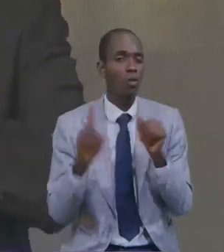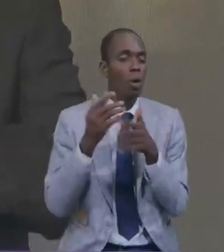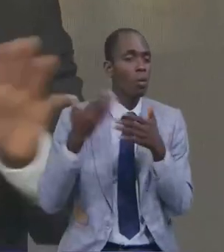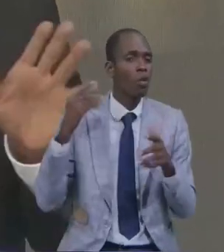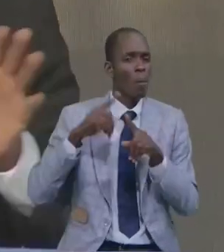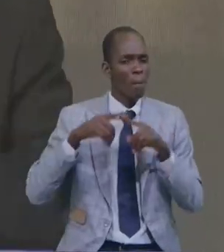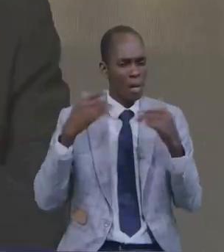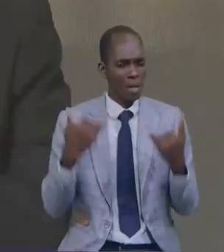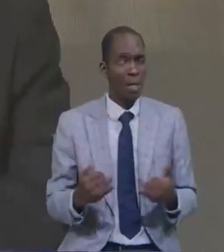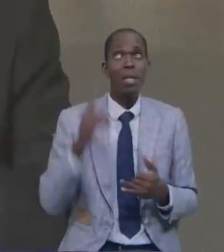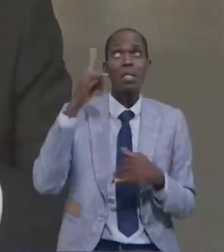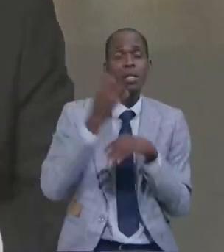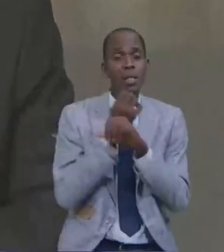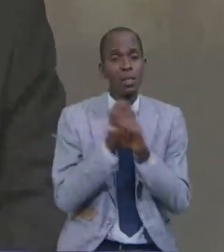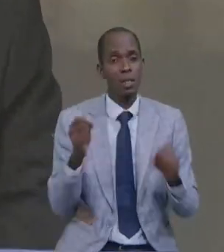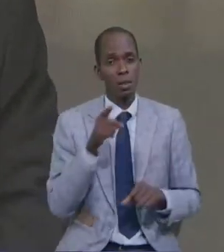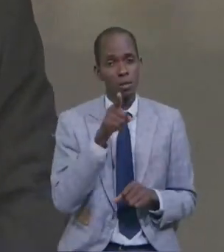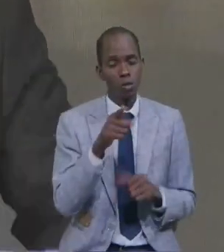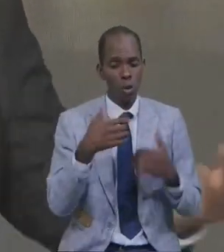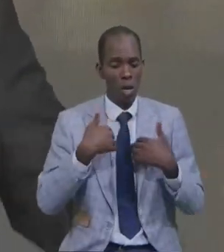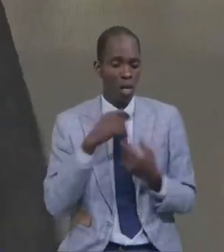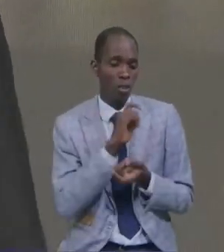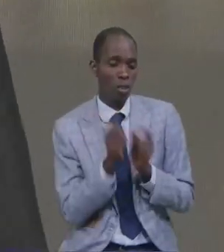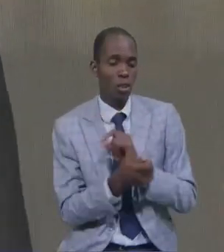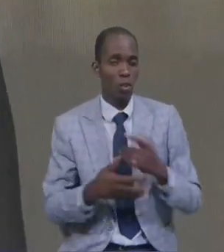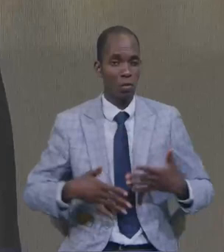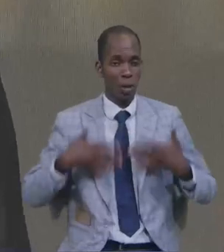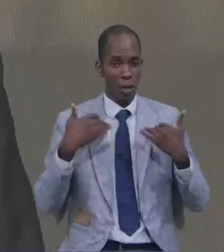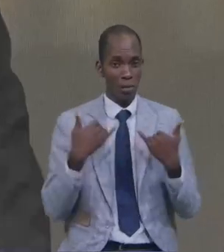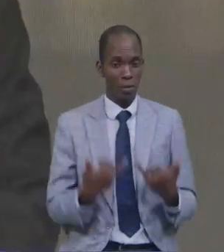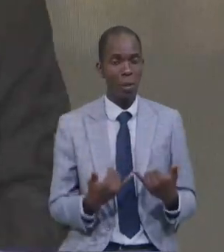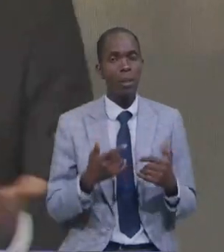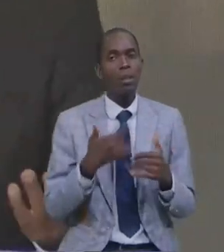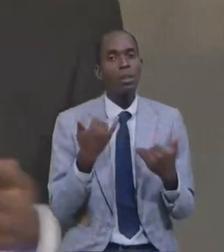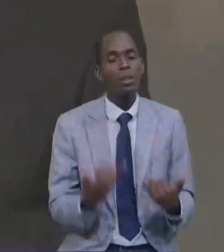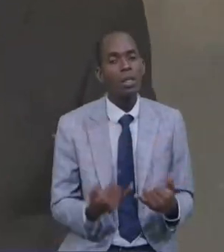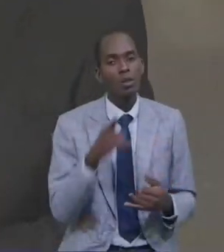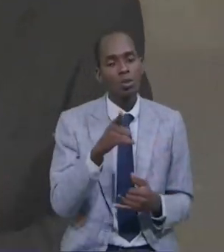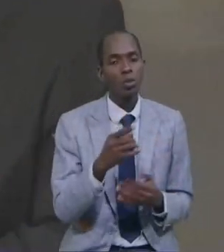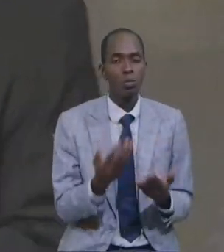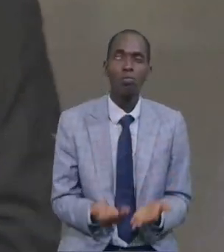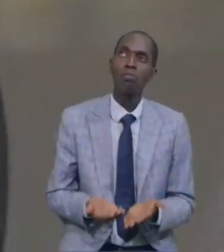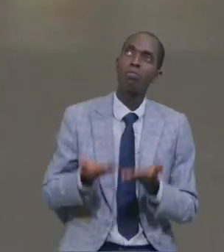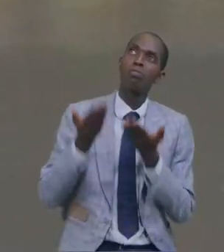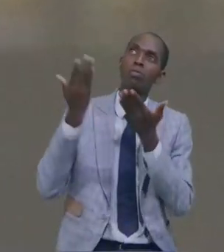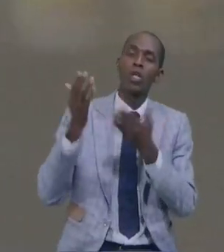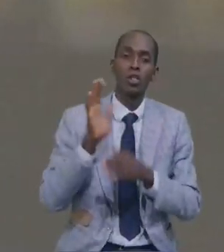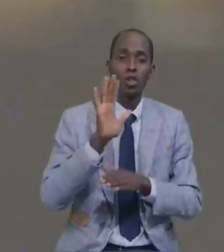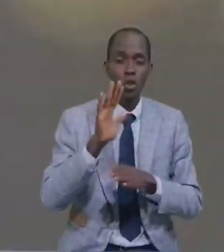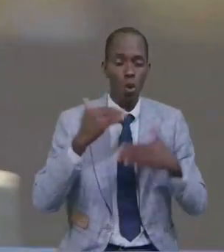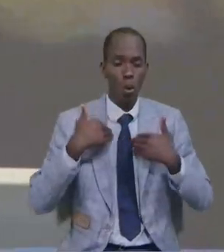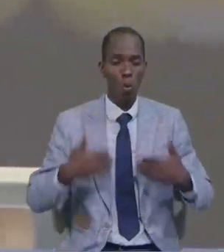Ton corps, comme un sacrifice vivant, saint et agréable à Dieu, ce qui sera de votre part un culte